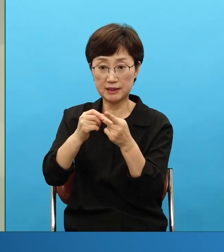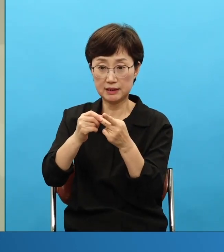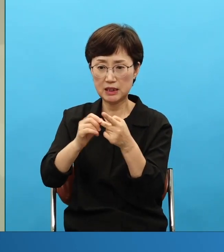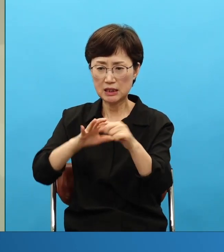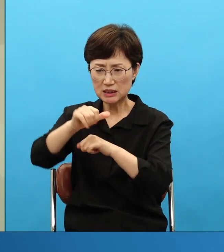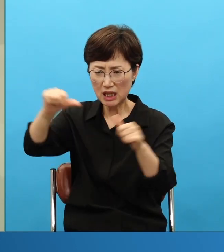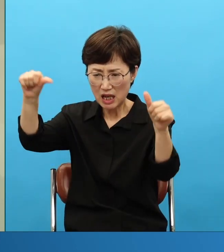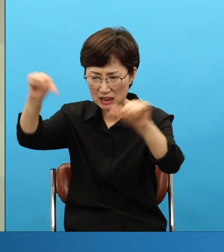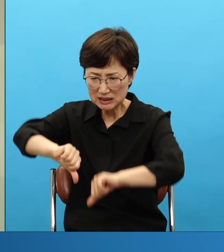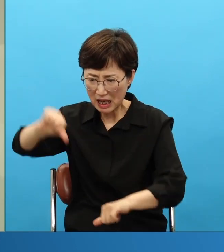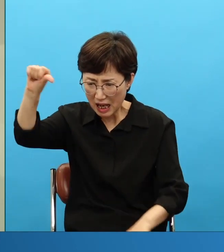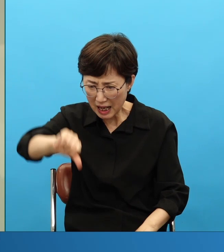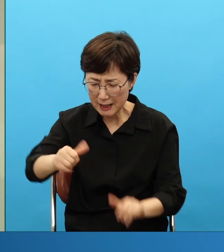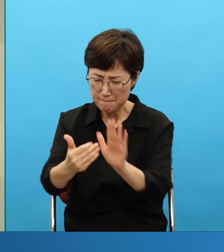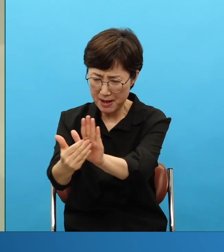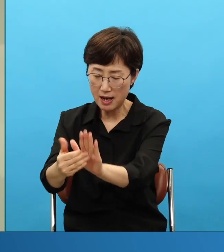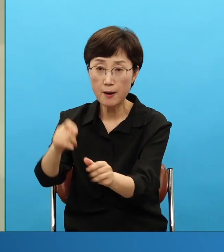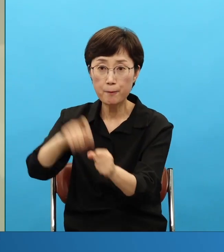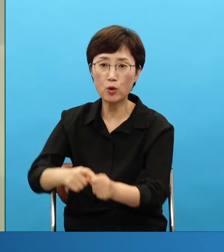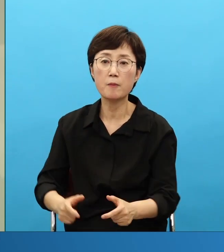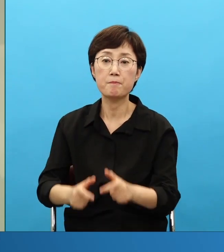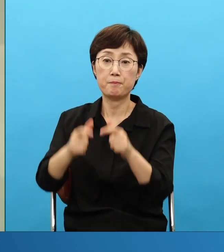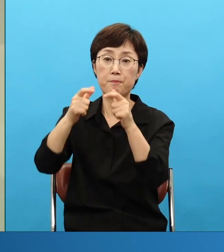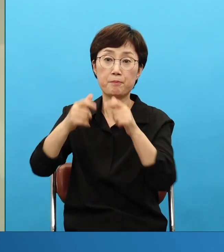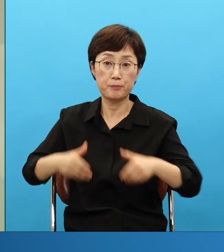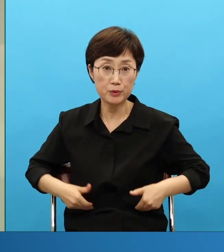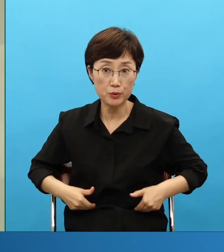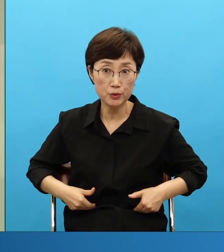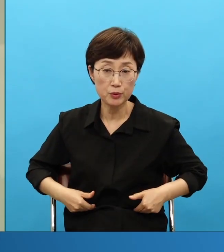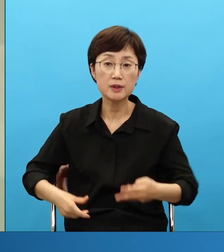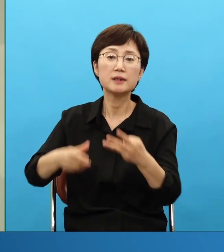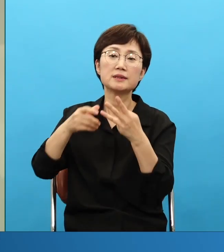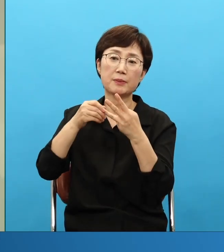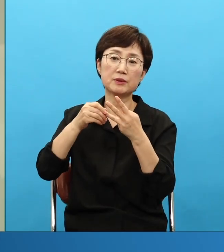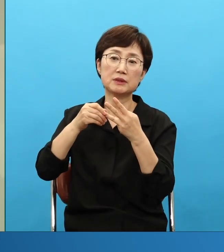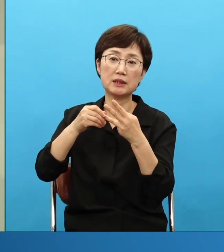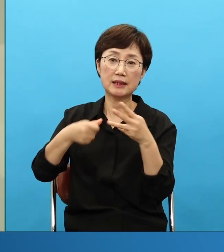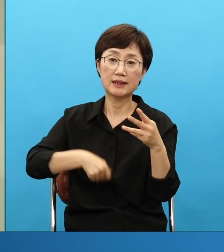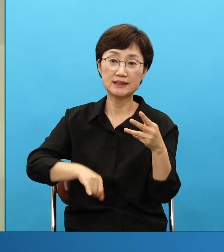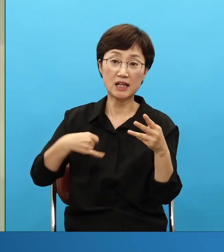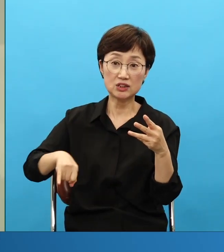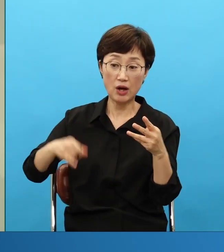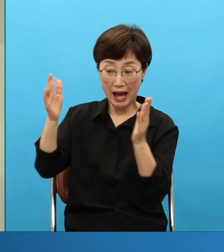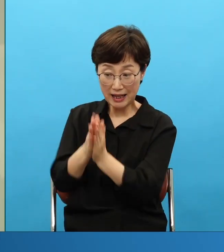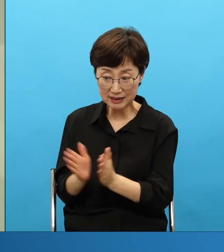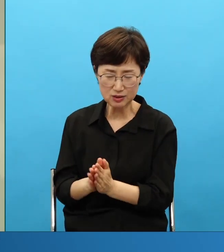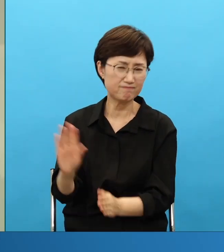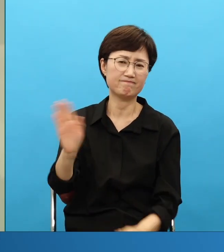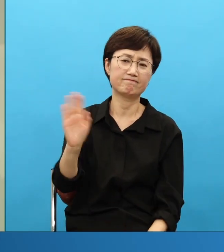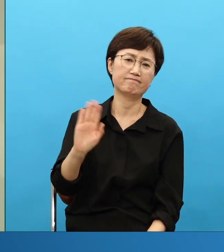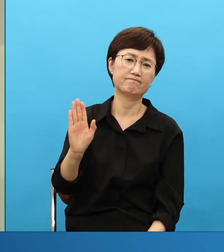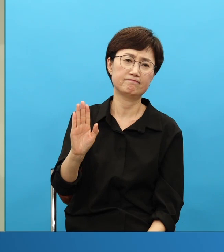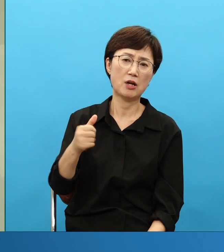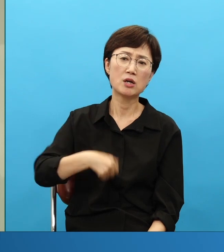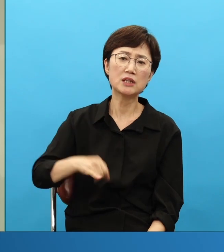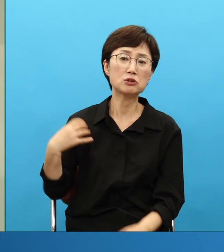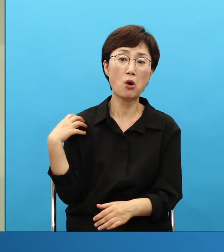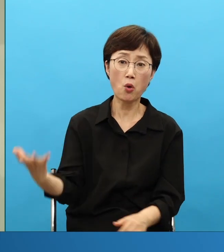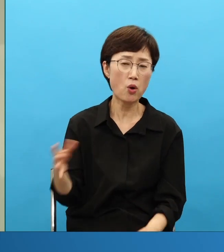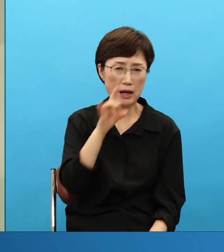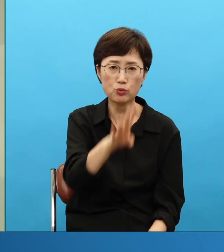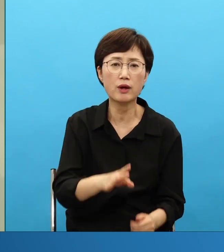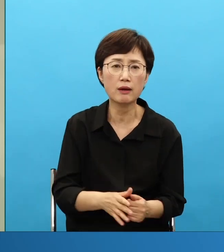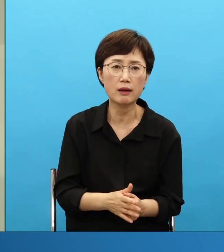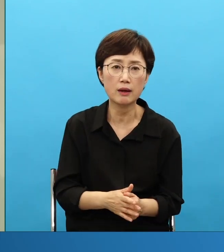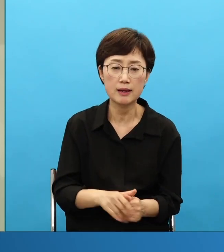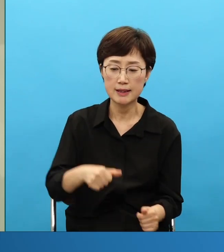block, 세우라 we must block 말이에요. disasters, world disasters, raise that 그리고 partisan. 이제 문제는 후대예요. 후대들 앞으로 어떻게 되겠습니까? And the issue is our next generation. What's going to happen